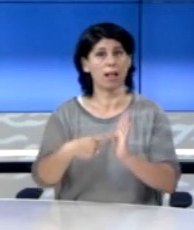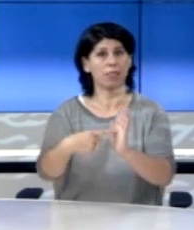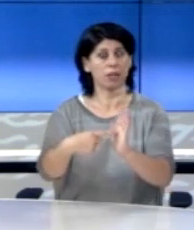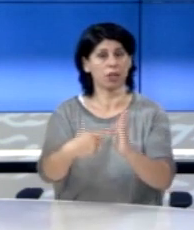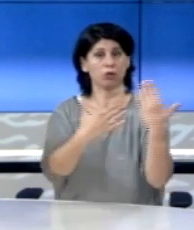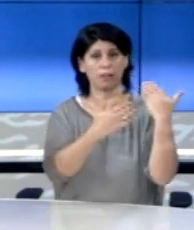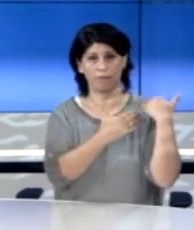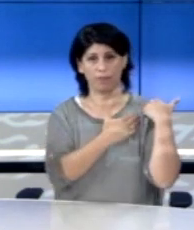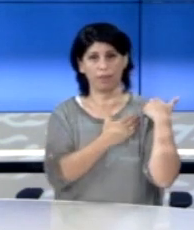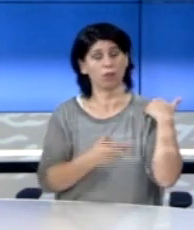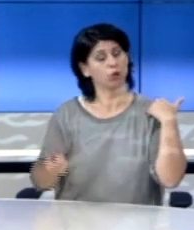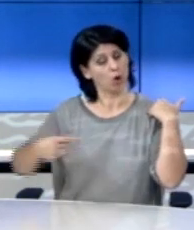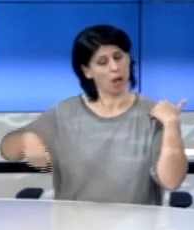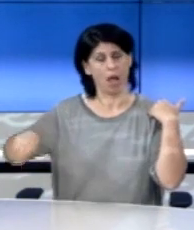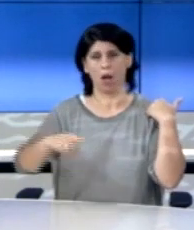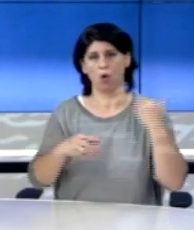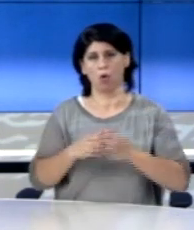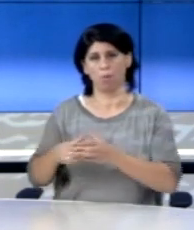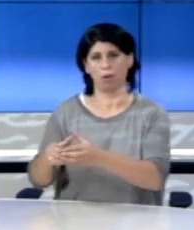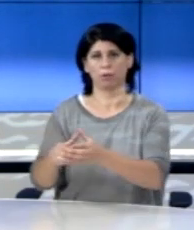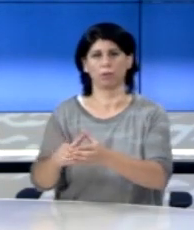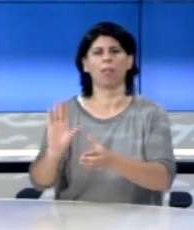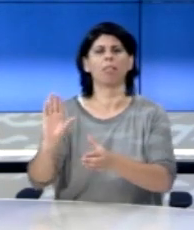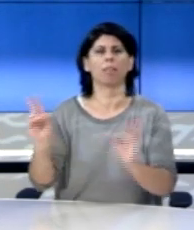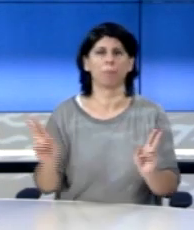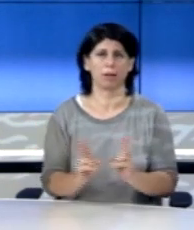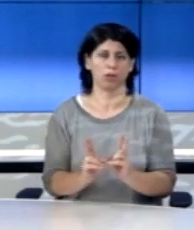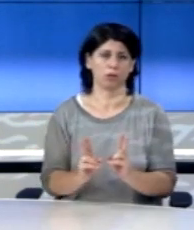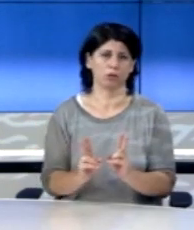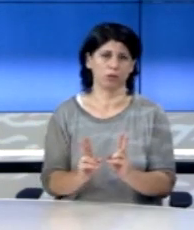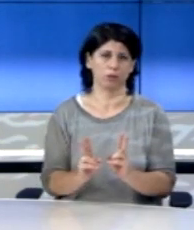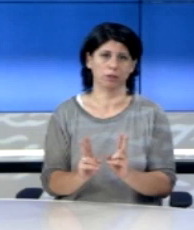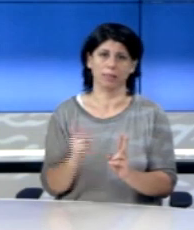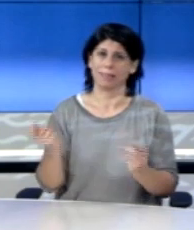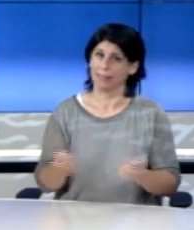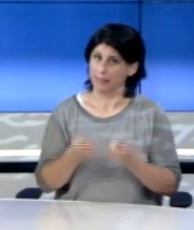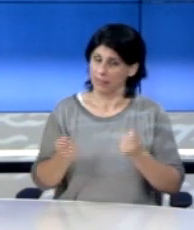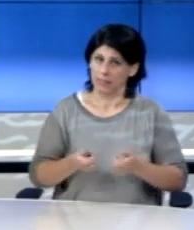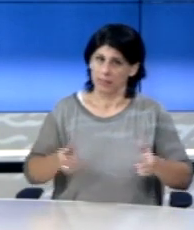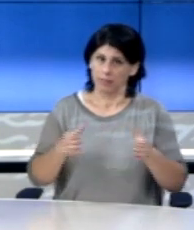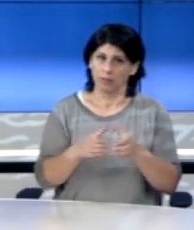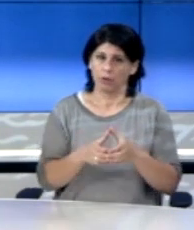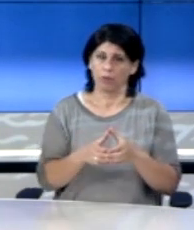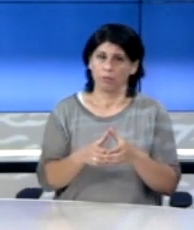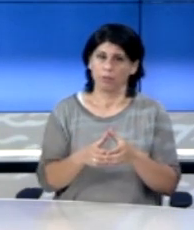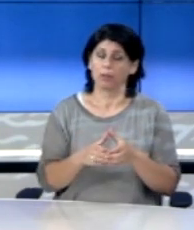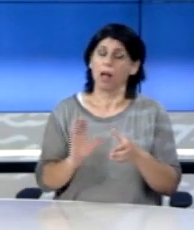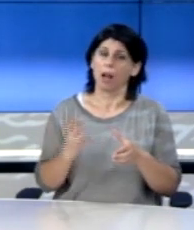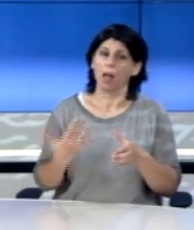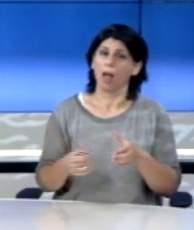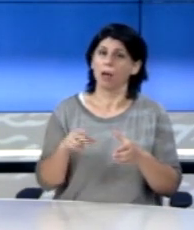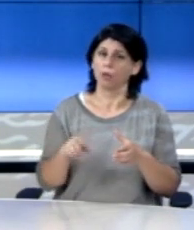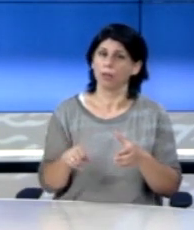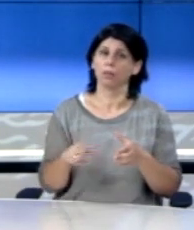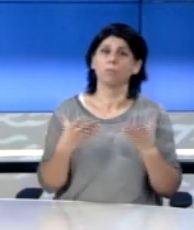αναδεικνύουν τις ευθύνες των άλλων κομμάτων, που δεν περιορίζονται στενά στις εργασίες της Επιτροπής, αλλά έχουν να